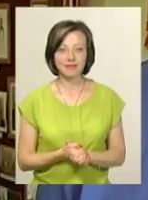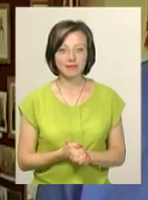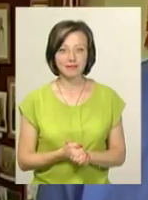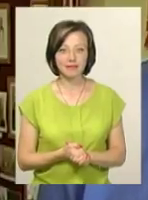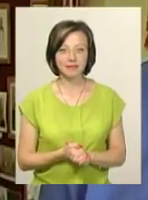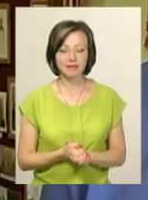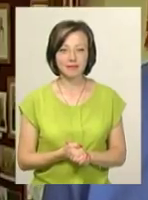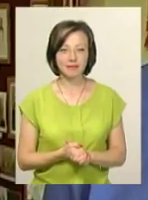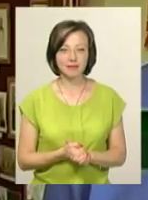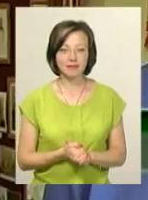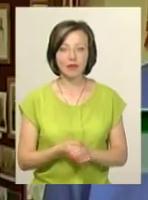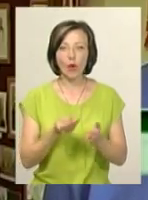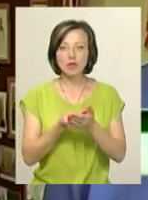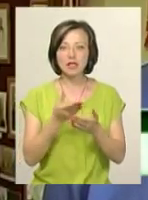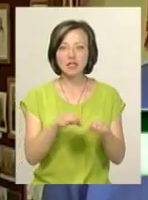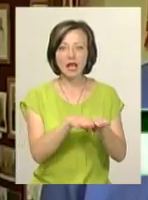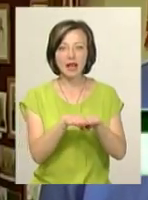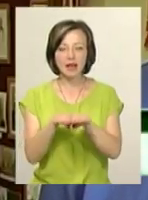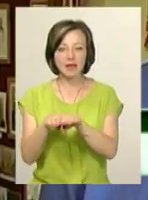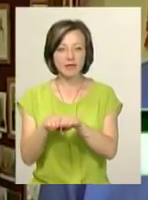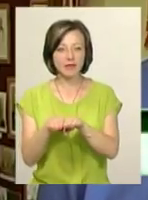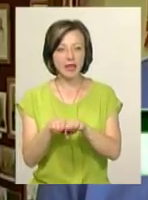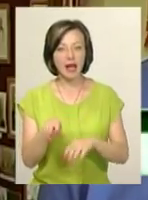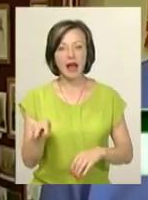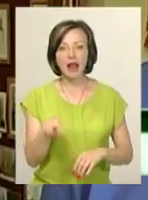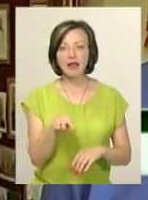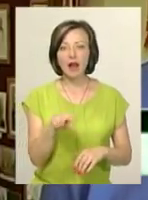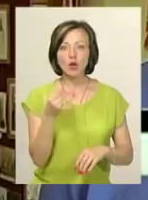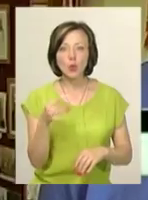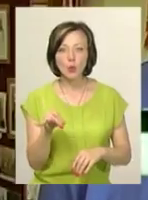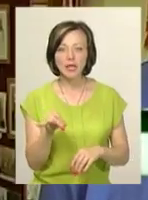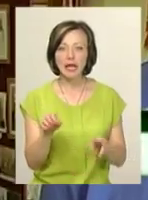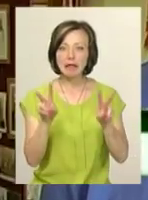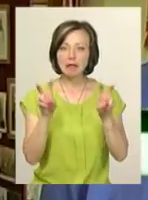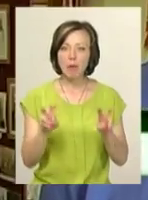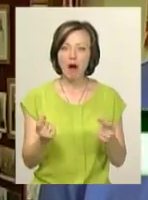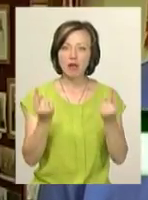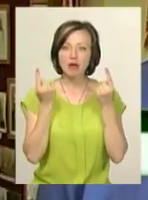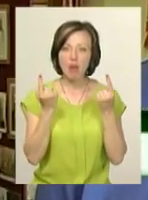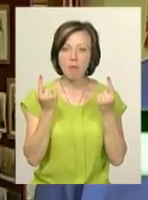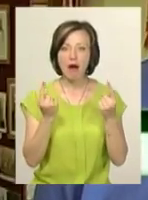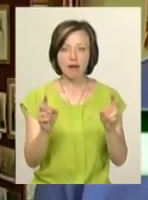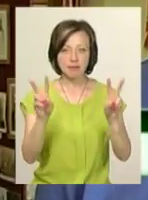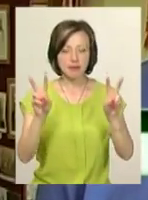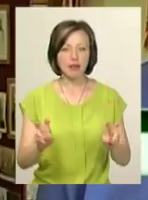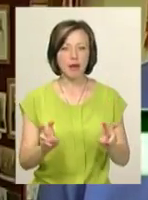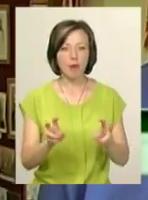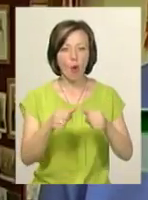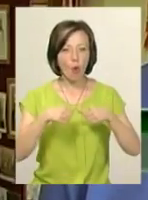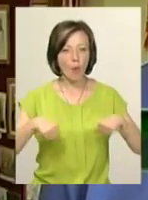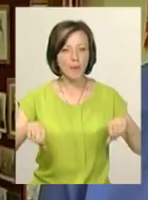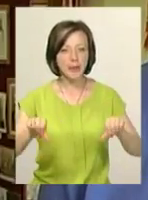Оцінивши рівень літературний, тематику, глобальність теми,